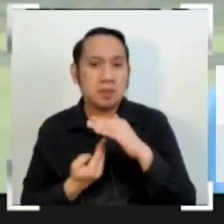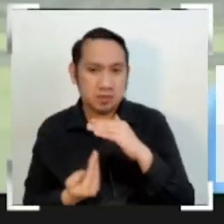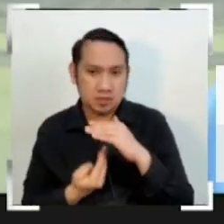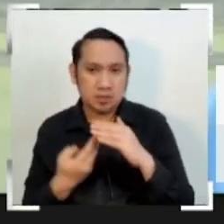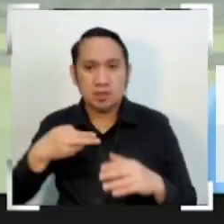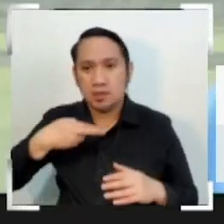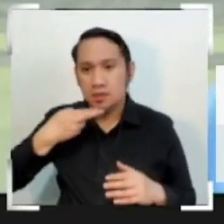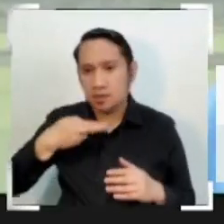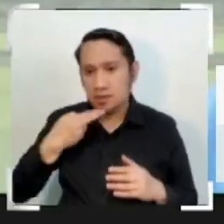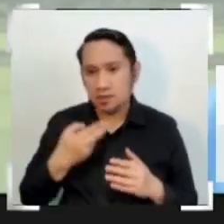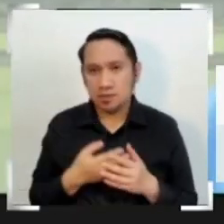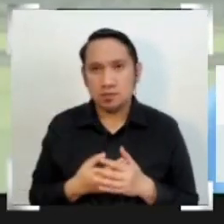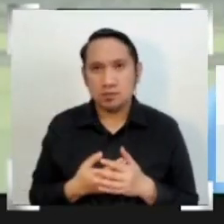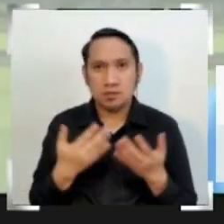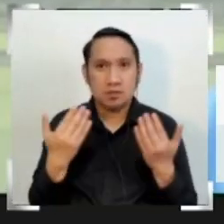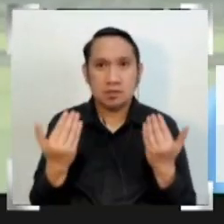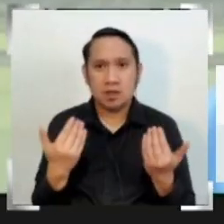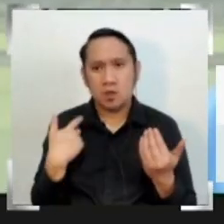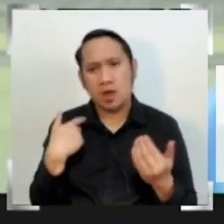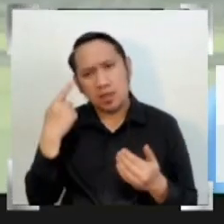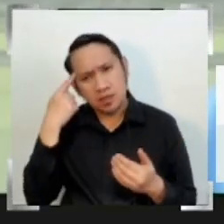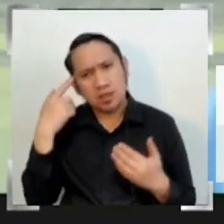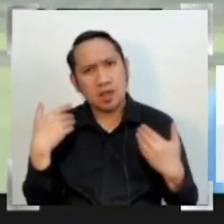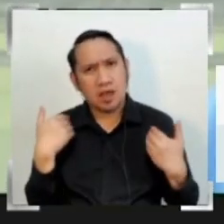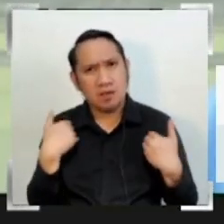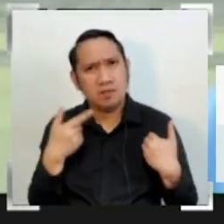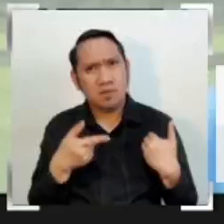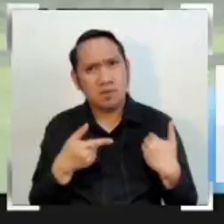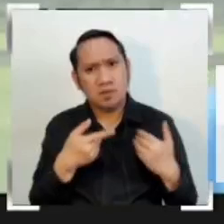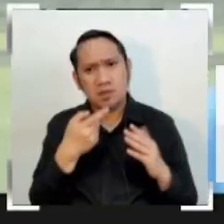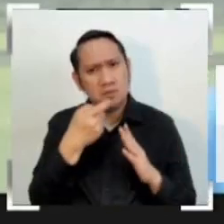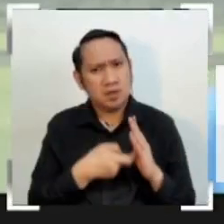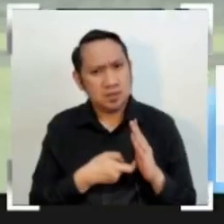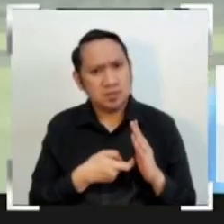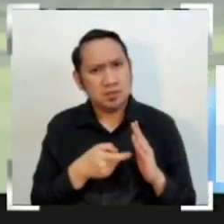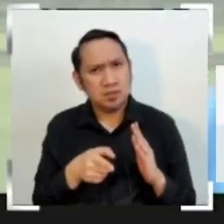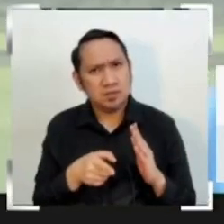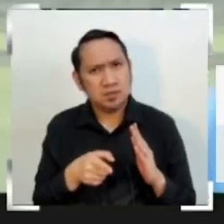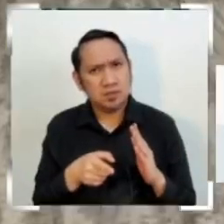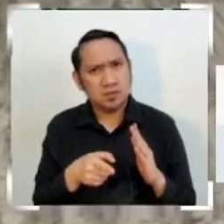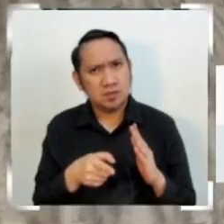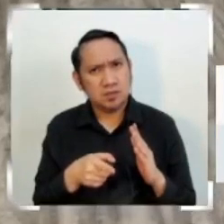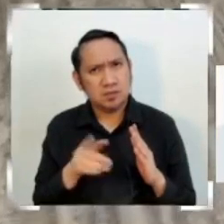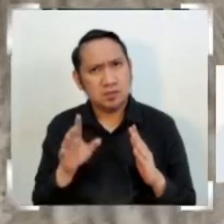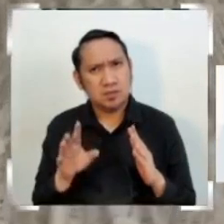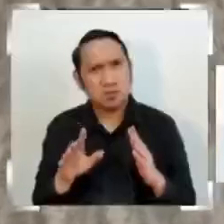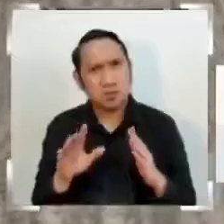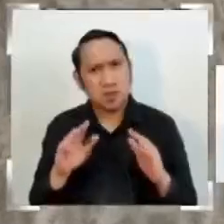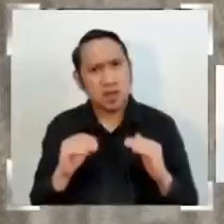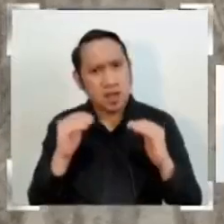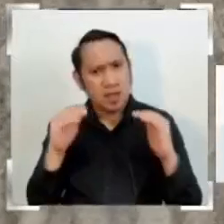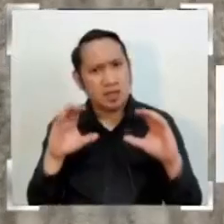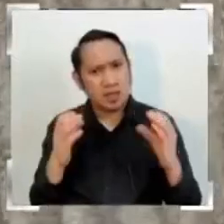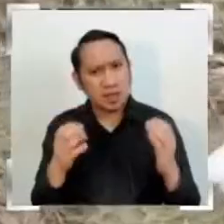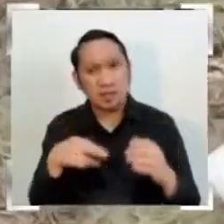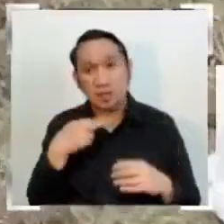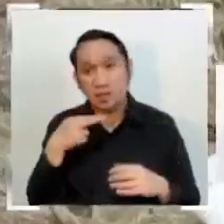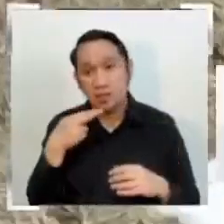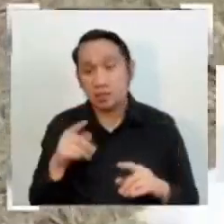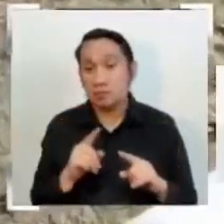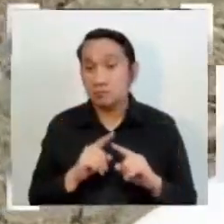Sa ngayon, meron na atang ganung presyo, di ba? Sa the higher class rice. Pero base sa kwenta ng